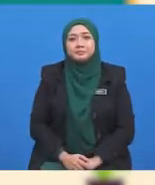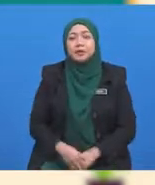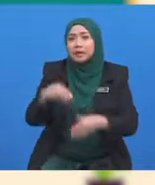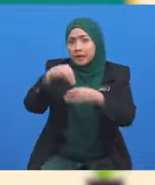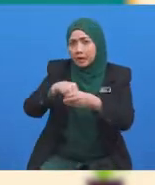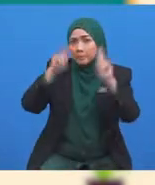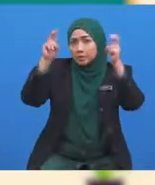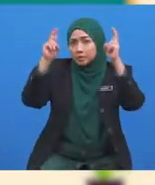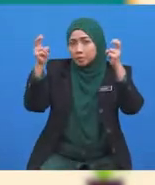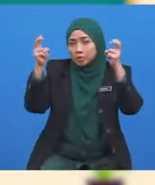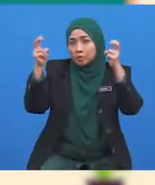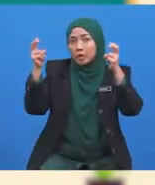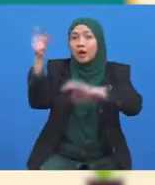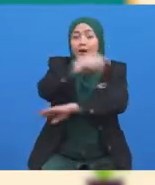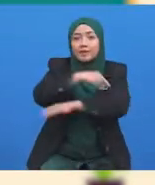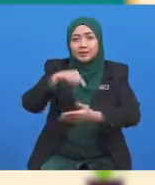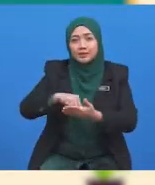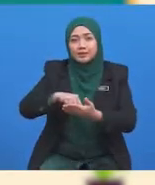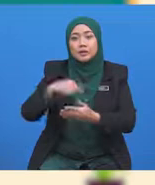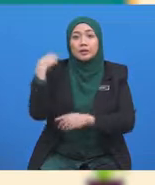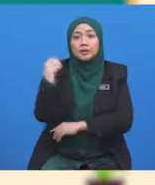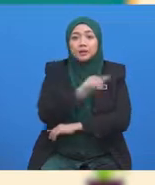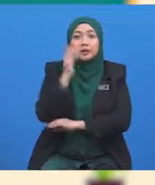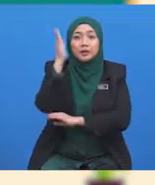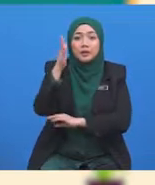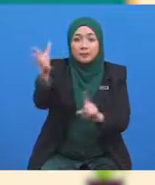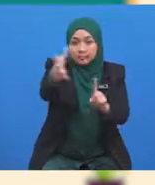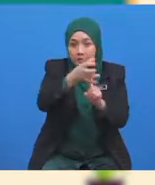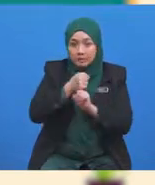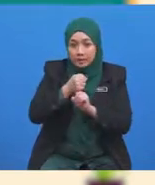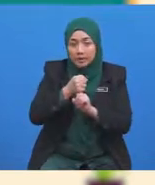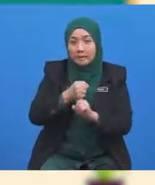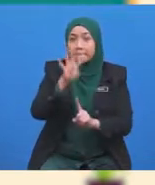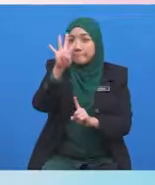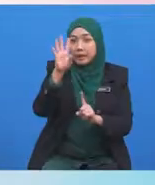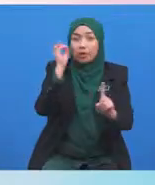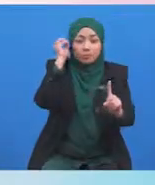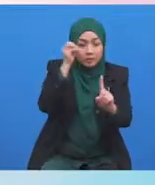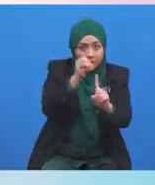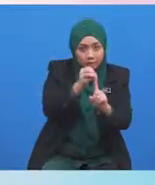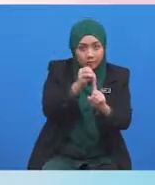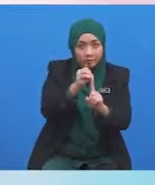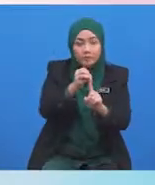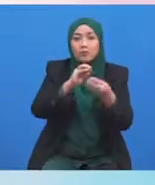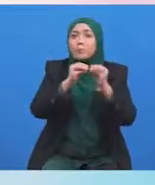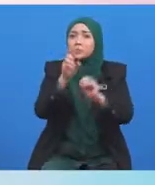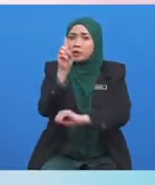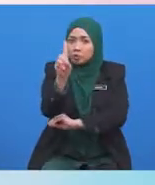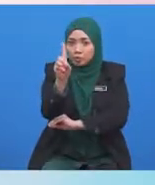Dalam tajuk kali ini, kita akan mencapai 4 objektif pembelajaran, iaitu